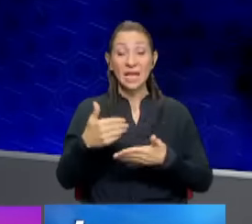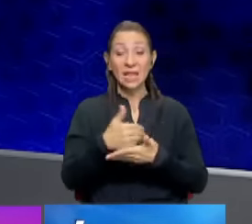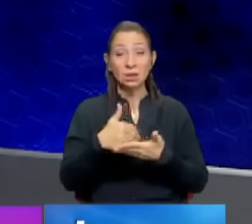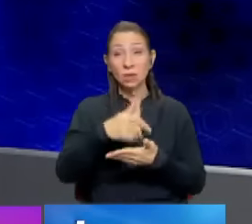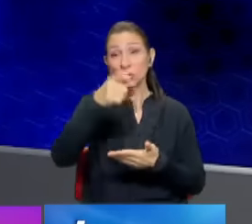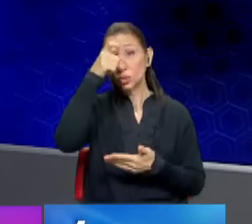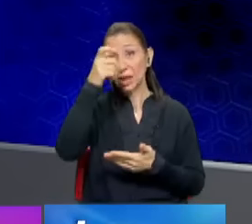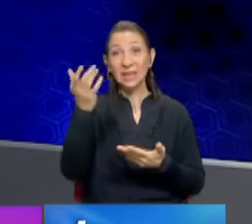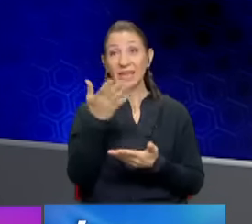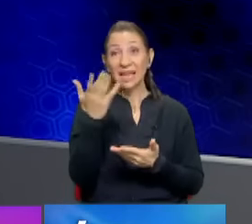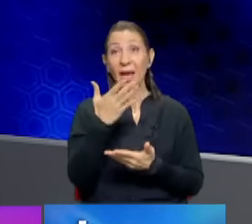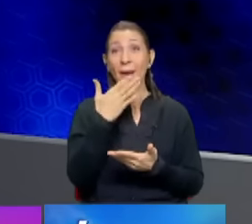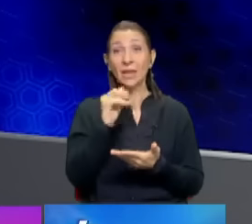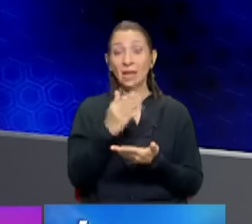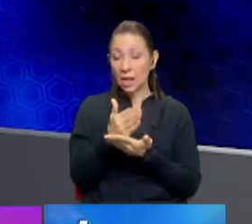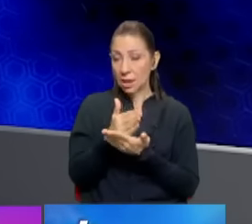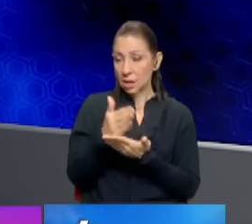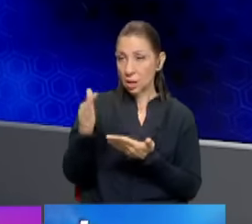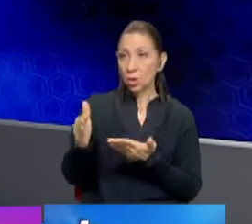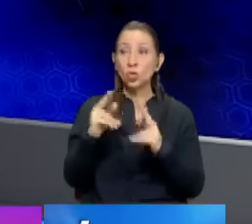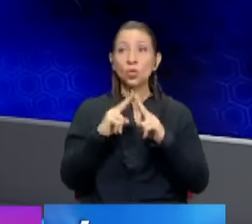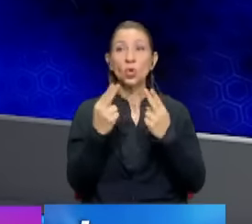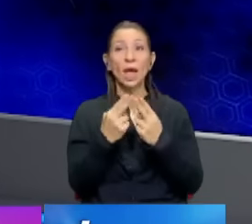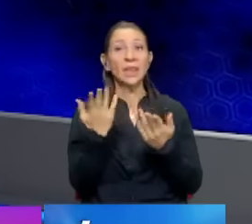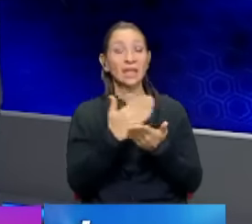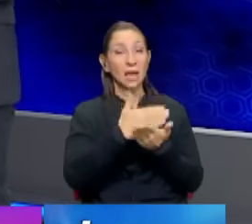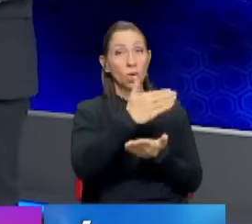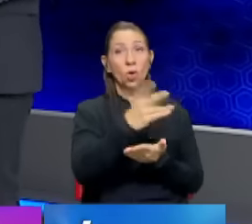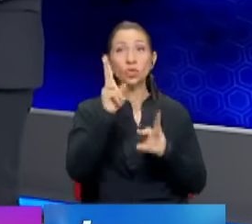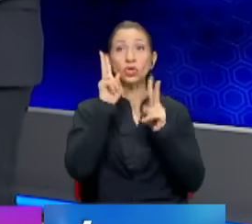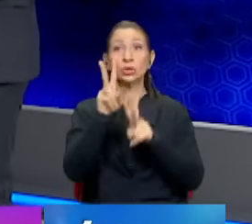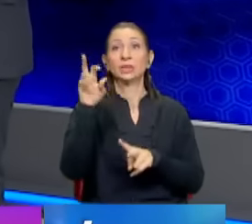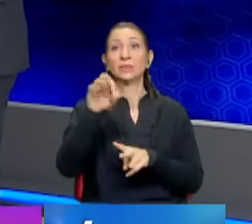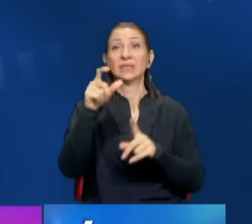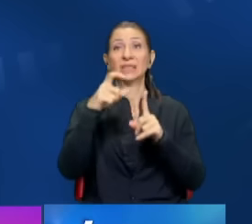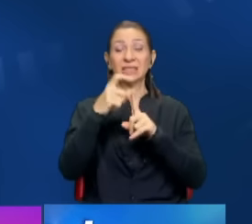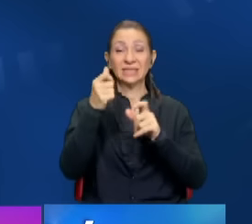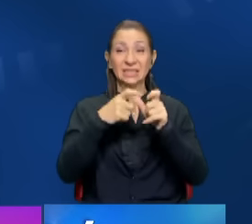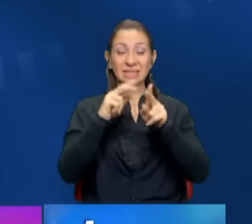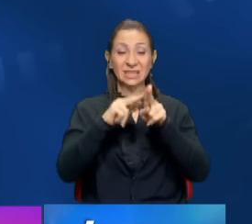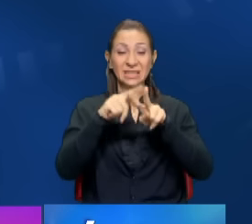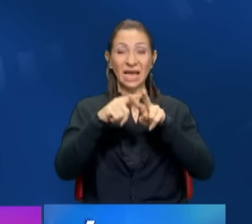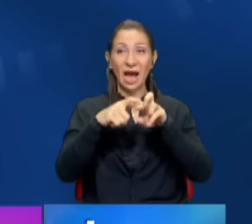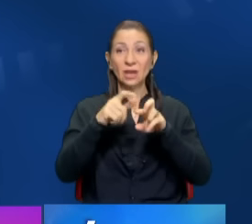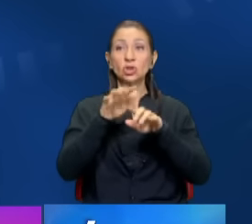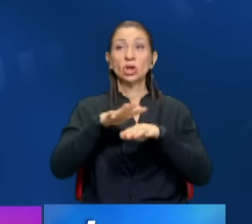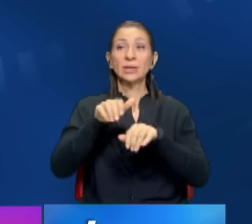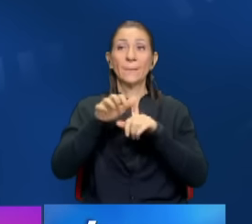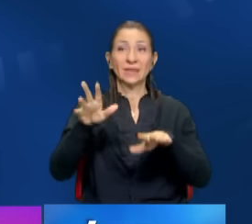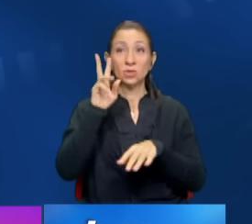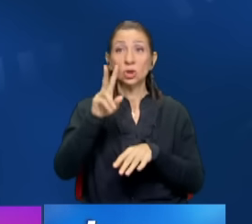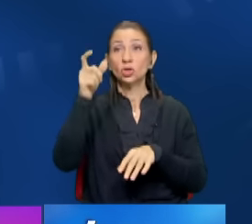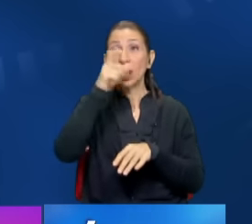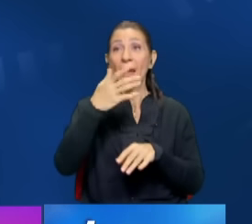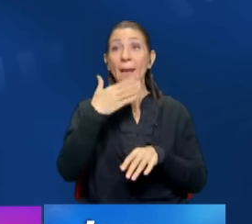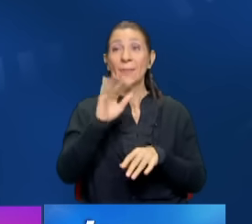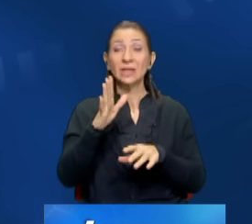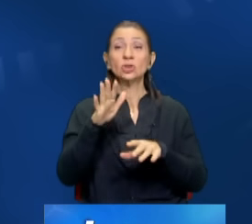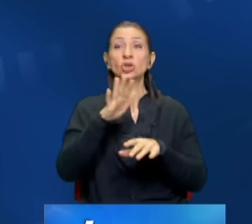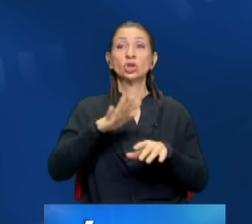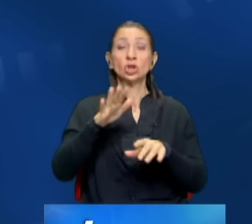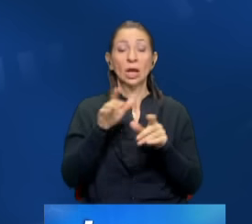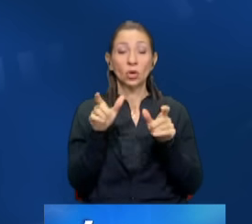Türkiye ne kadarını emeklilere ayırıyor, dünya ne kadarını ayırıyor onu göreceğiz şimdi. Diskar'ın yaptığı sosyal medya paylaşımını Türkiye emekliler ve